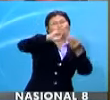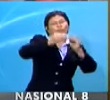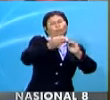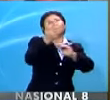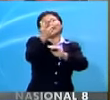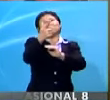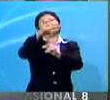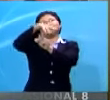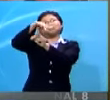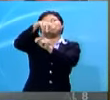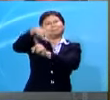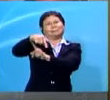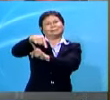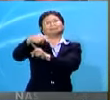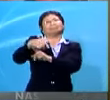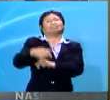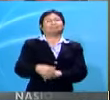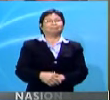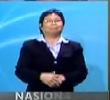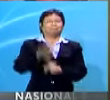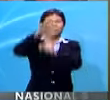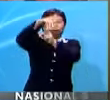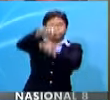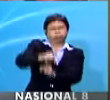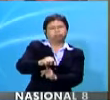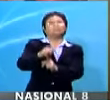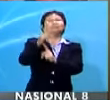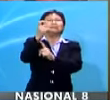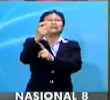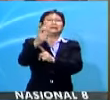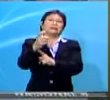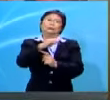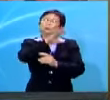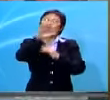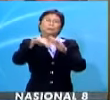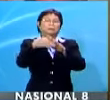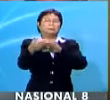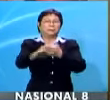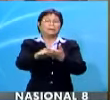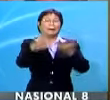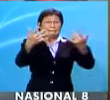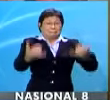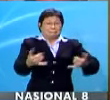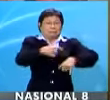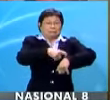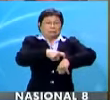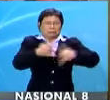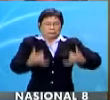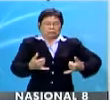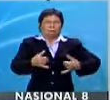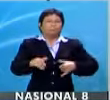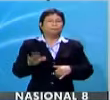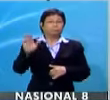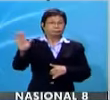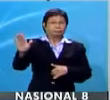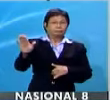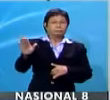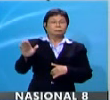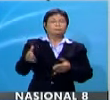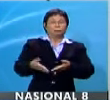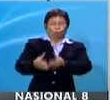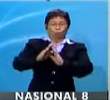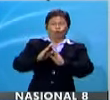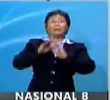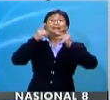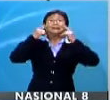terbang ini dan buat masa ini pihak Suraya